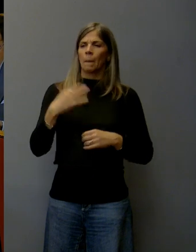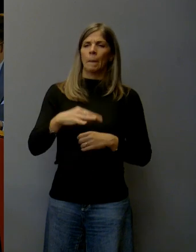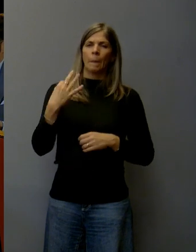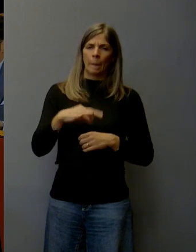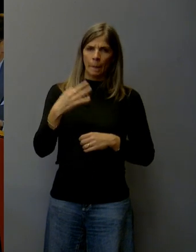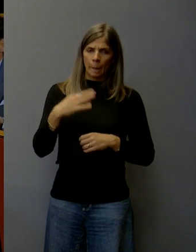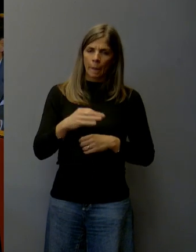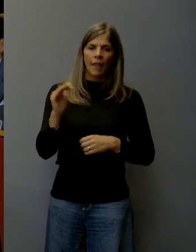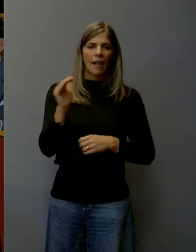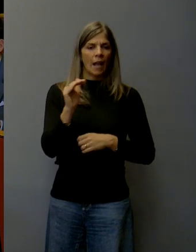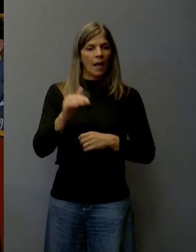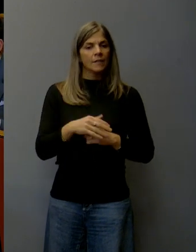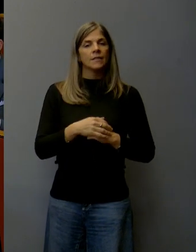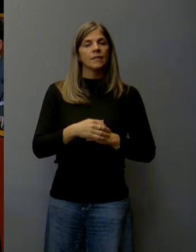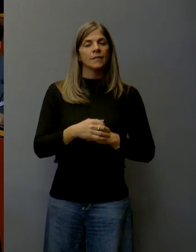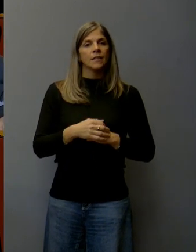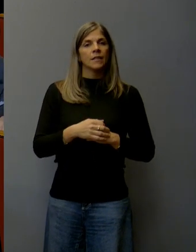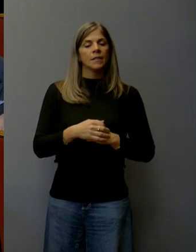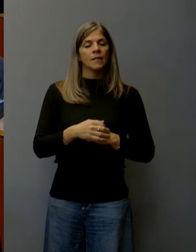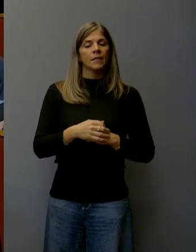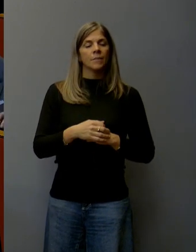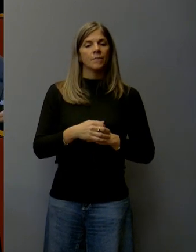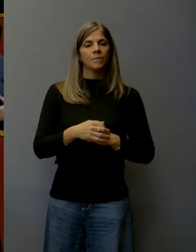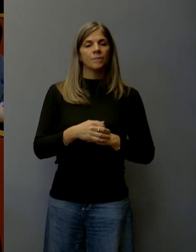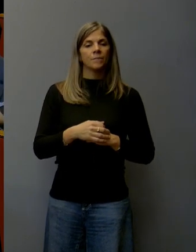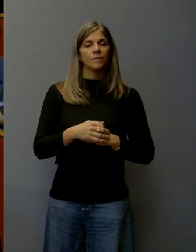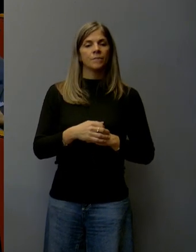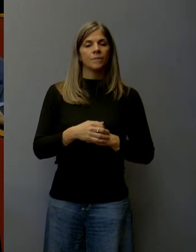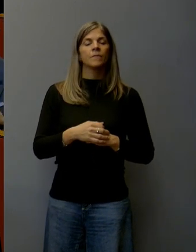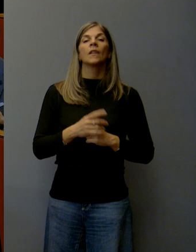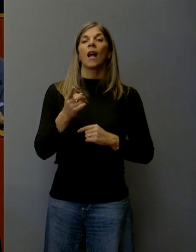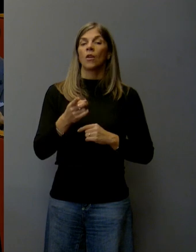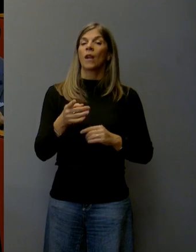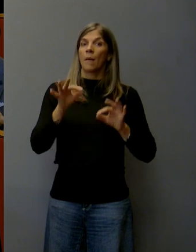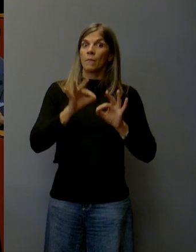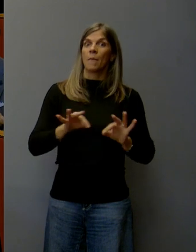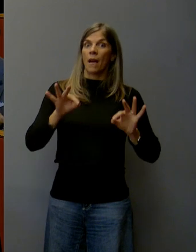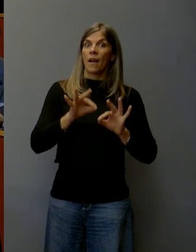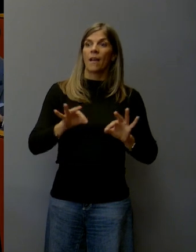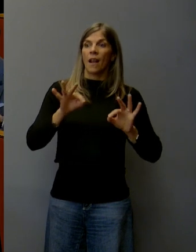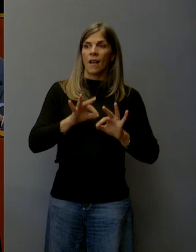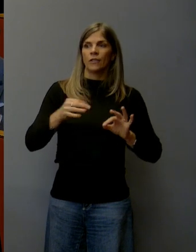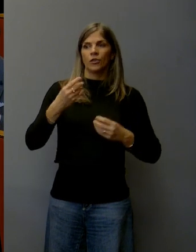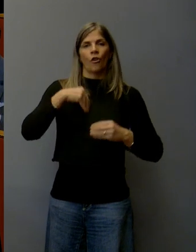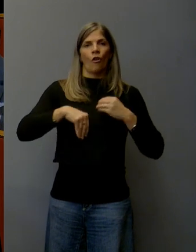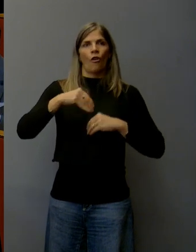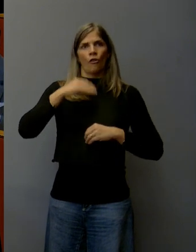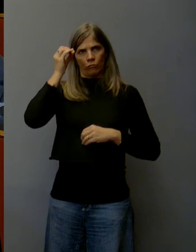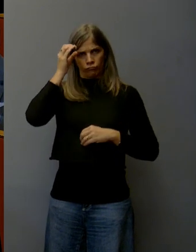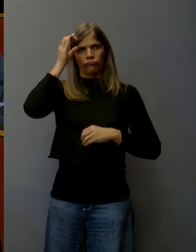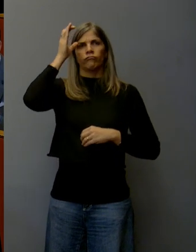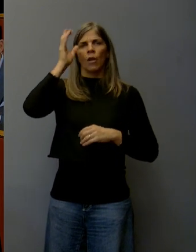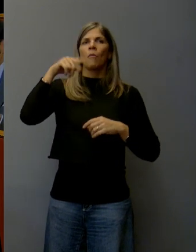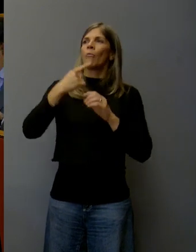che sono che come dire che questo tipo di preparazione è riconosciuto anche a livello nazionale però